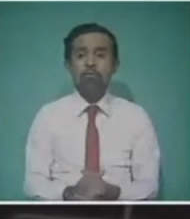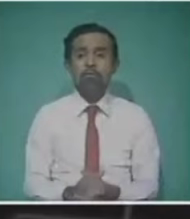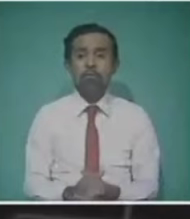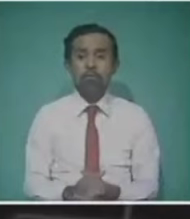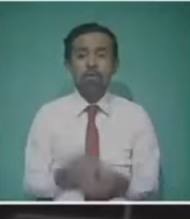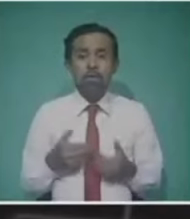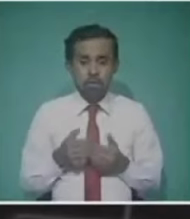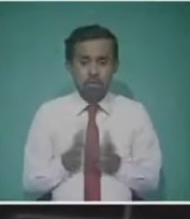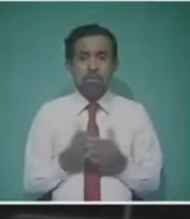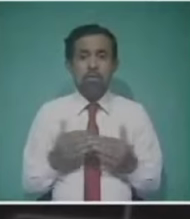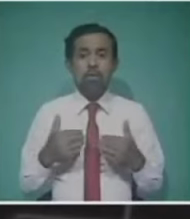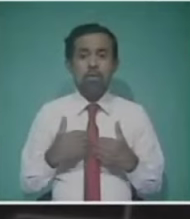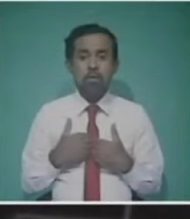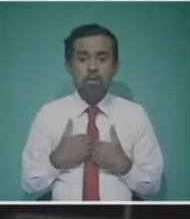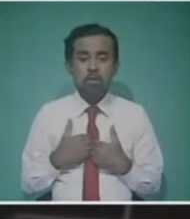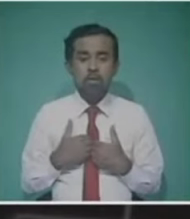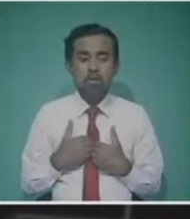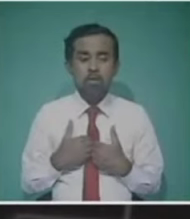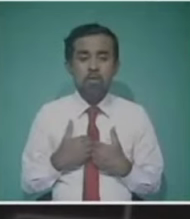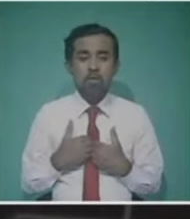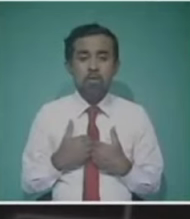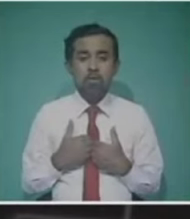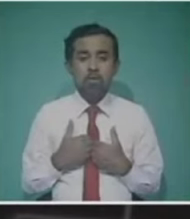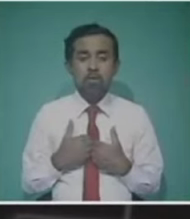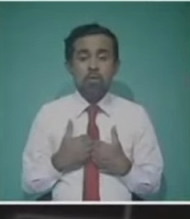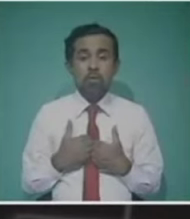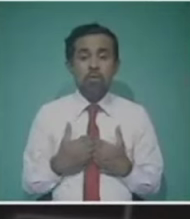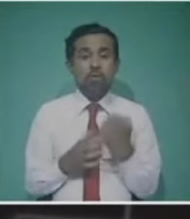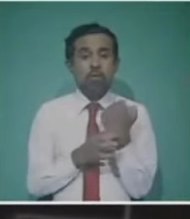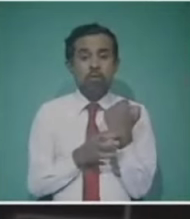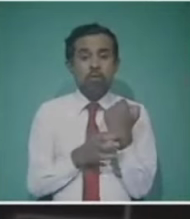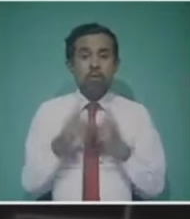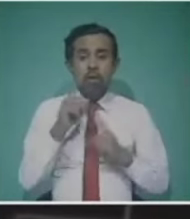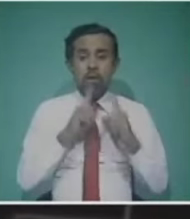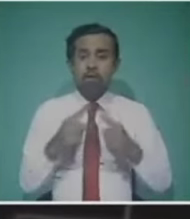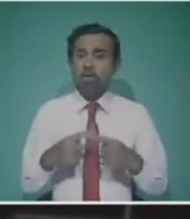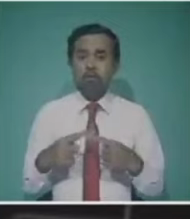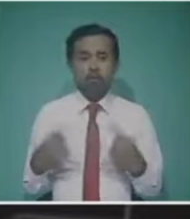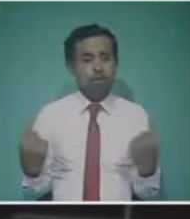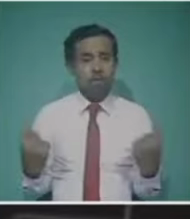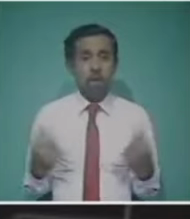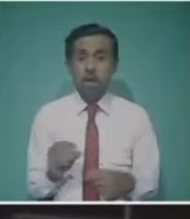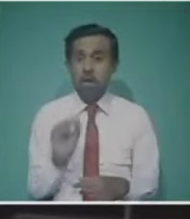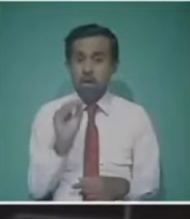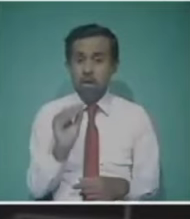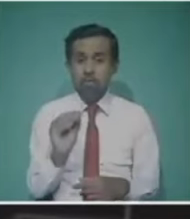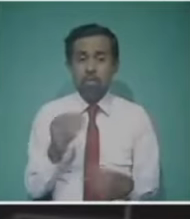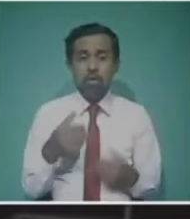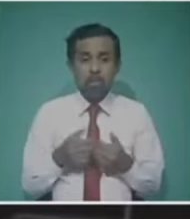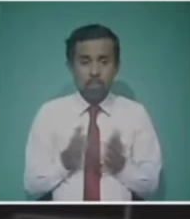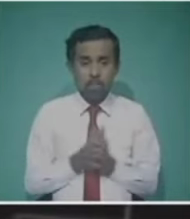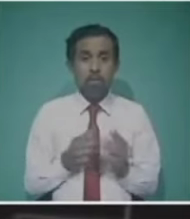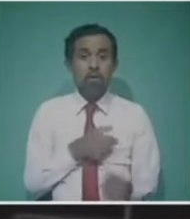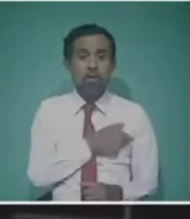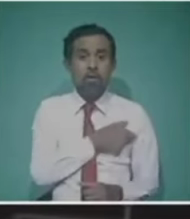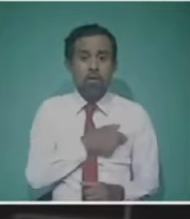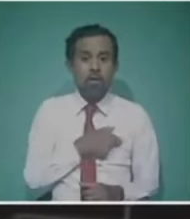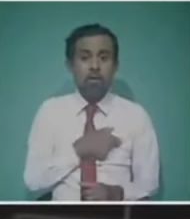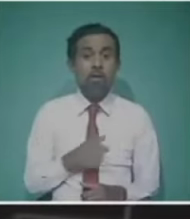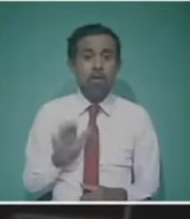சம்பந்தமாக தேவையில்லாத பேச்சுக்களையும் கடந்த காலங்களிலே நடந்தவற்றையெல்லாம் நினைவூட்டுவதும் போல பல விடயங்களை போலியாக